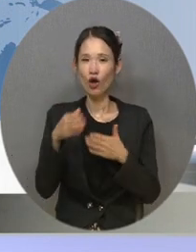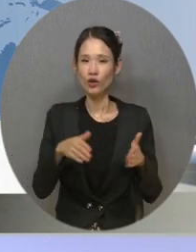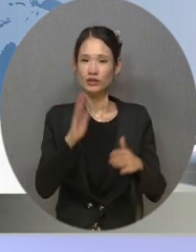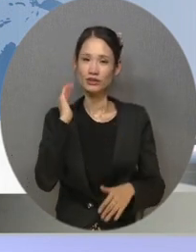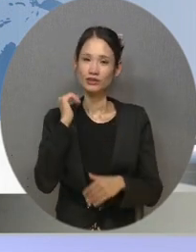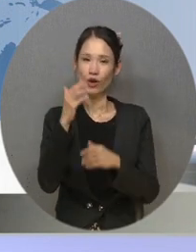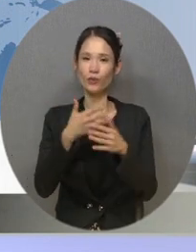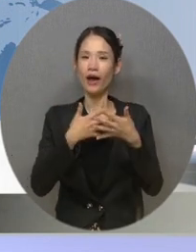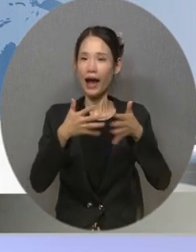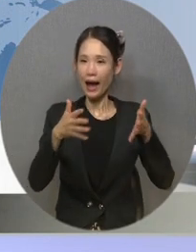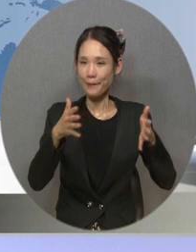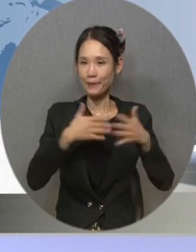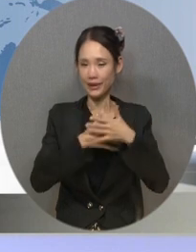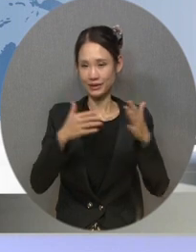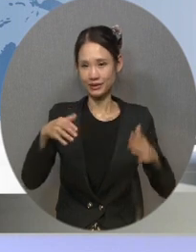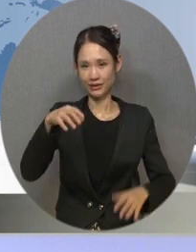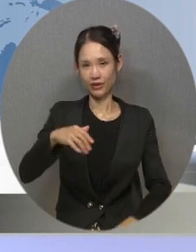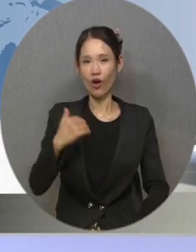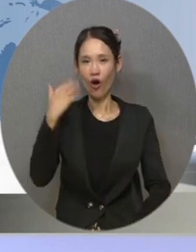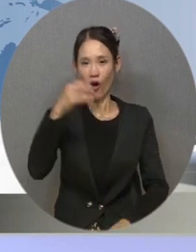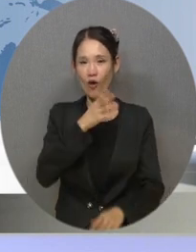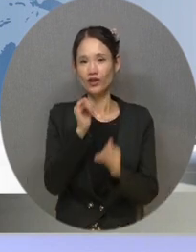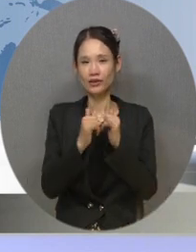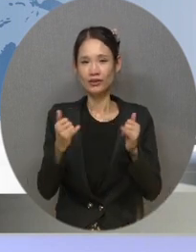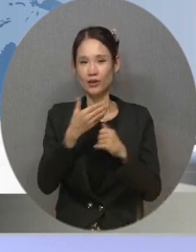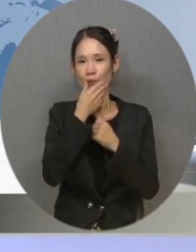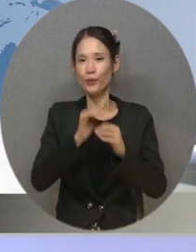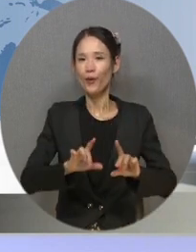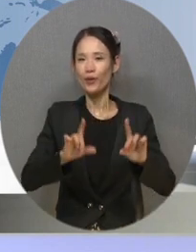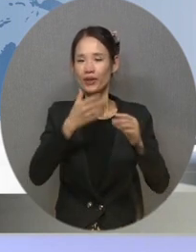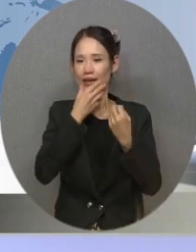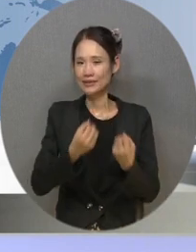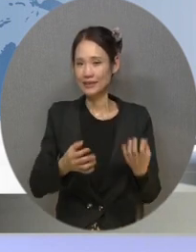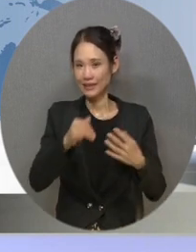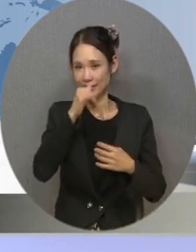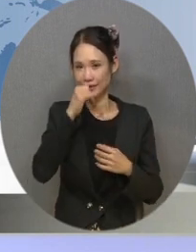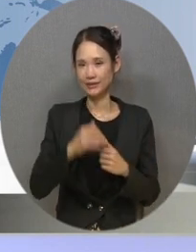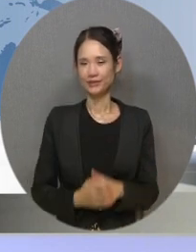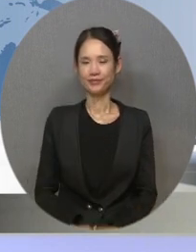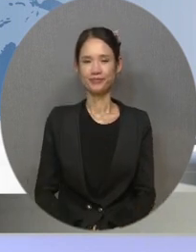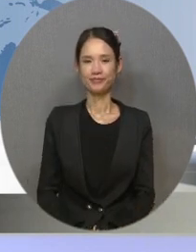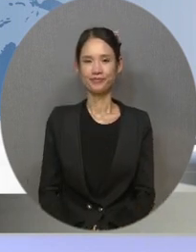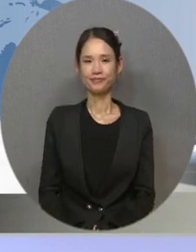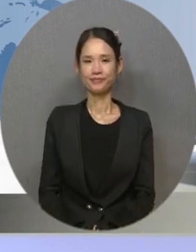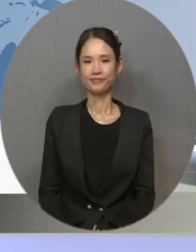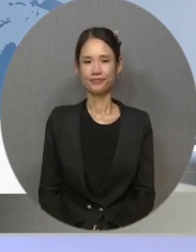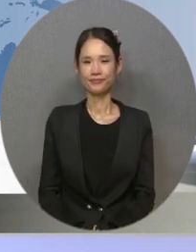아파트 단지에서 어르신들을 위한 복날 잔치가 열렸습니다. 정운성 기자입니다.